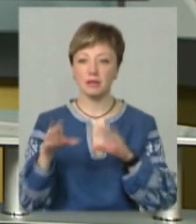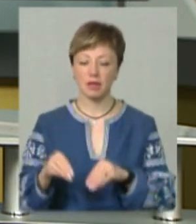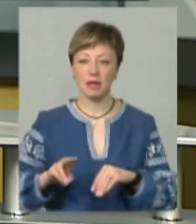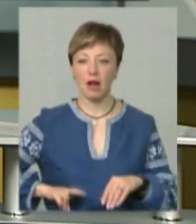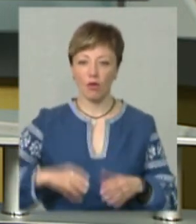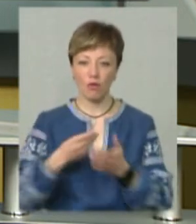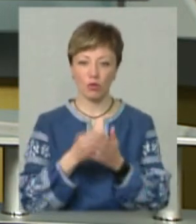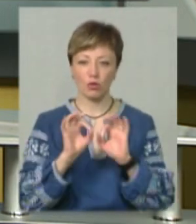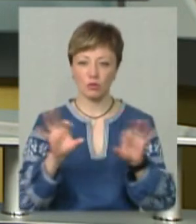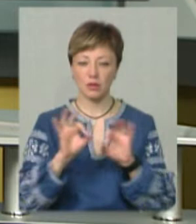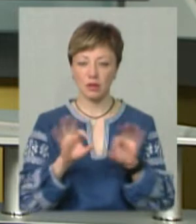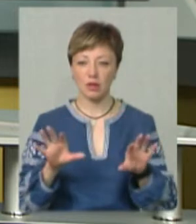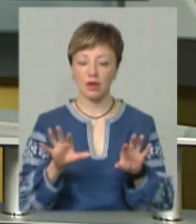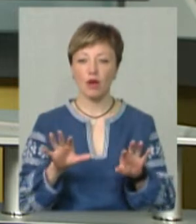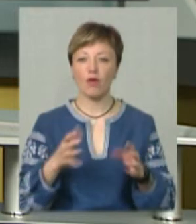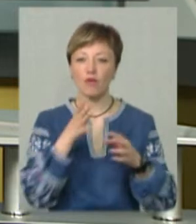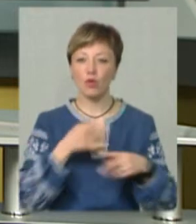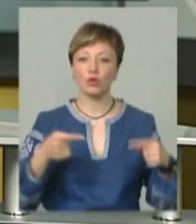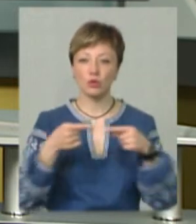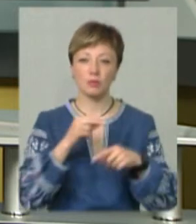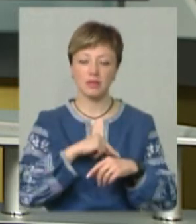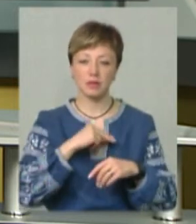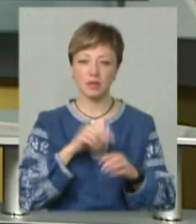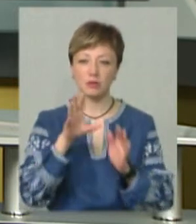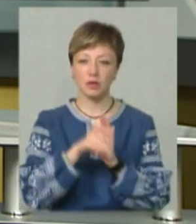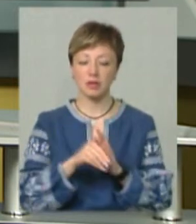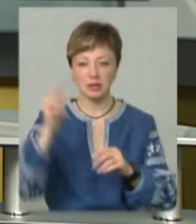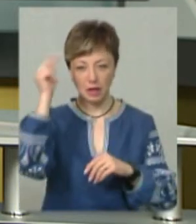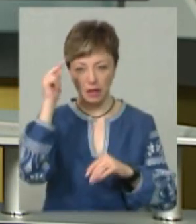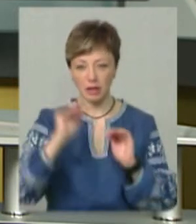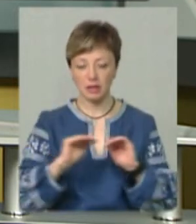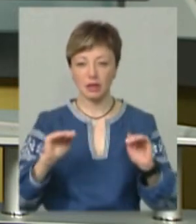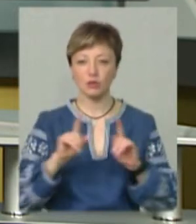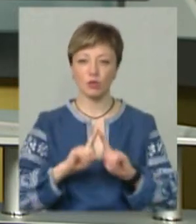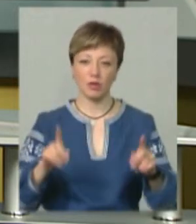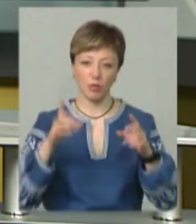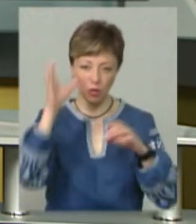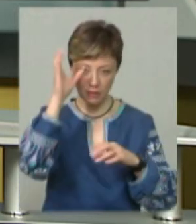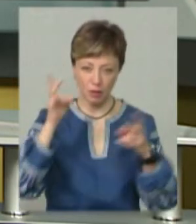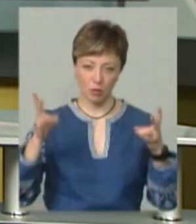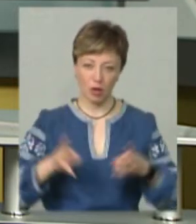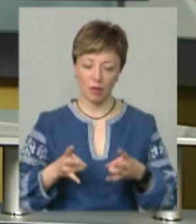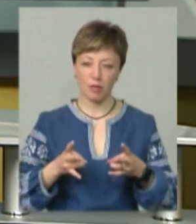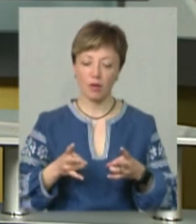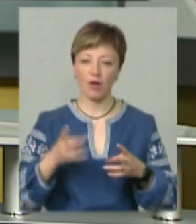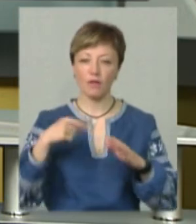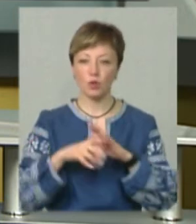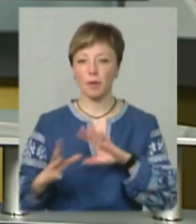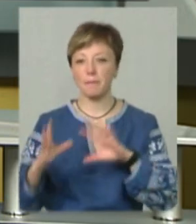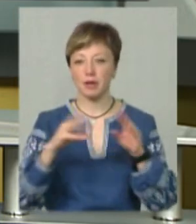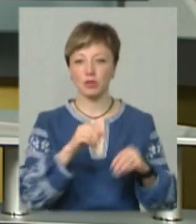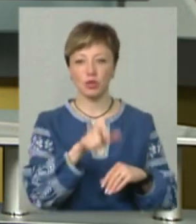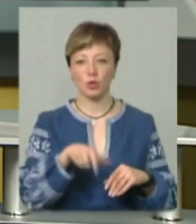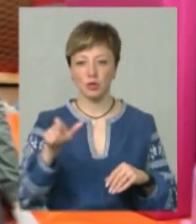отець Іван Данкевич. За його словами, водночас працівники запровадили заняття для дітей із особливими освітніми потребами